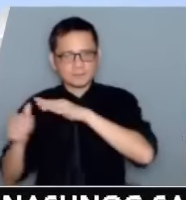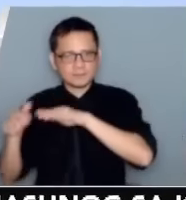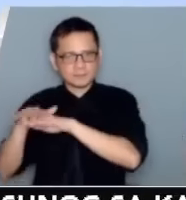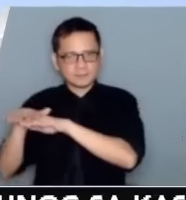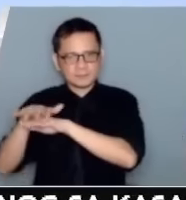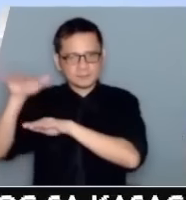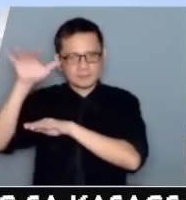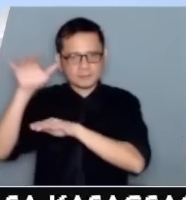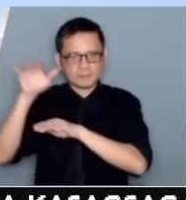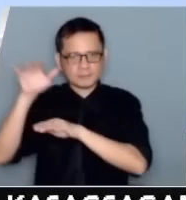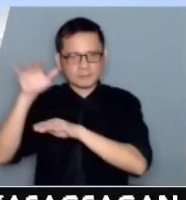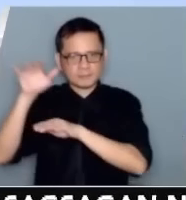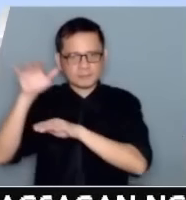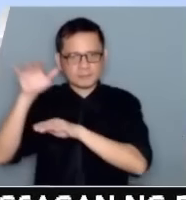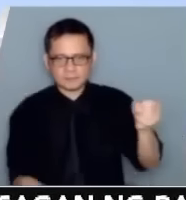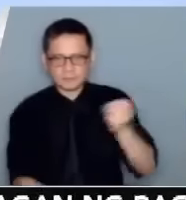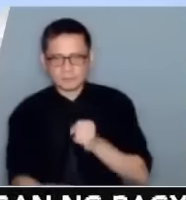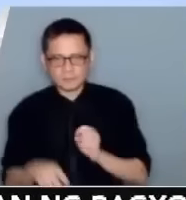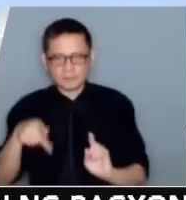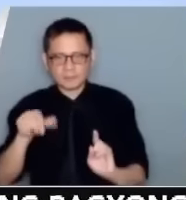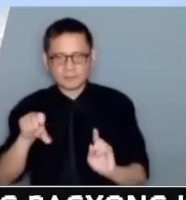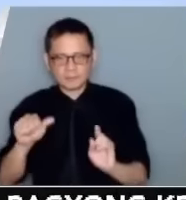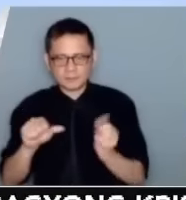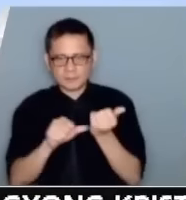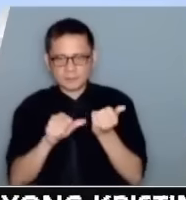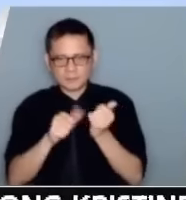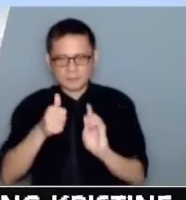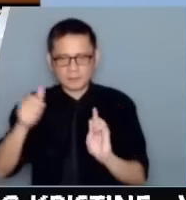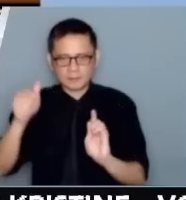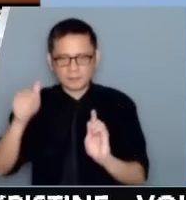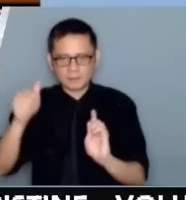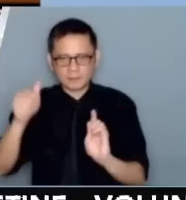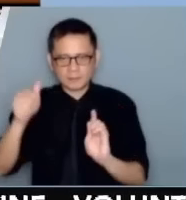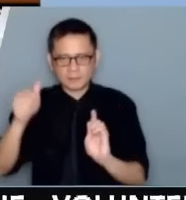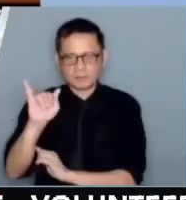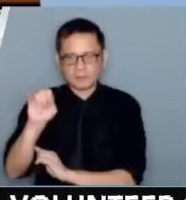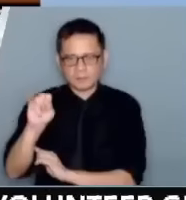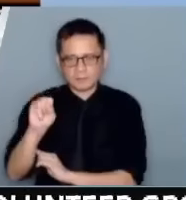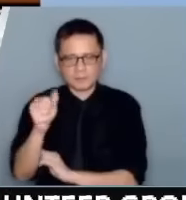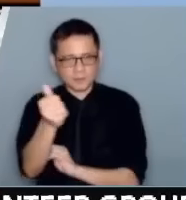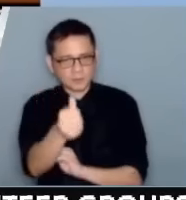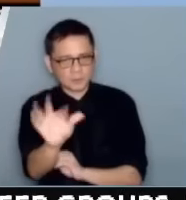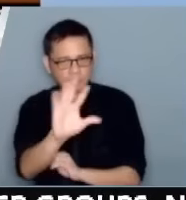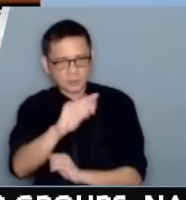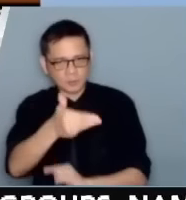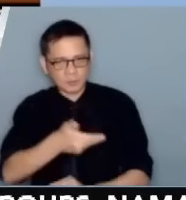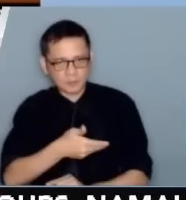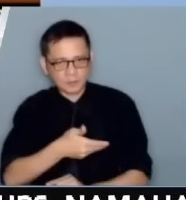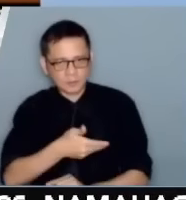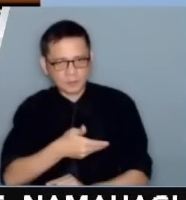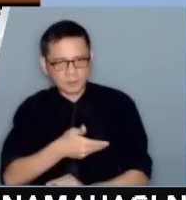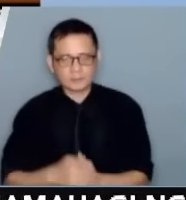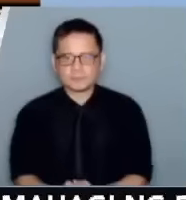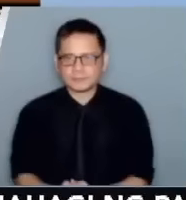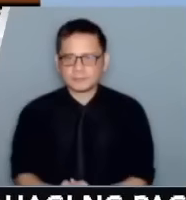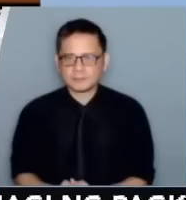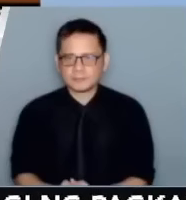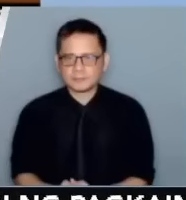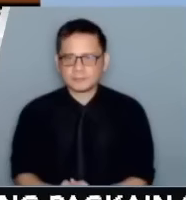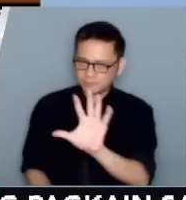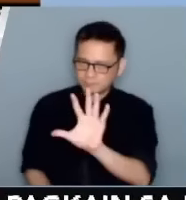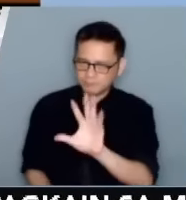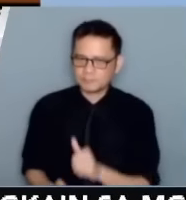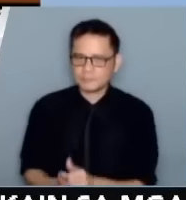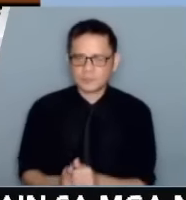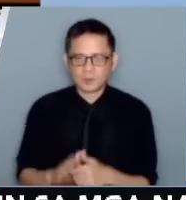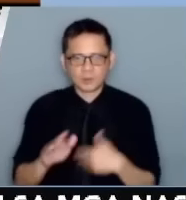PAGASA assistant weather services Chief Chris Perez Magandang umaga at welcome muli sa balitang Magandang umaga rapi at sa lahat po